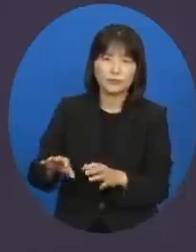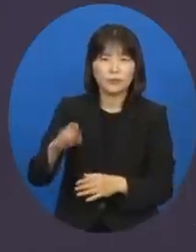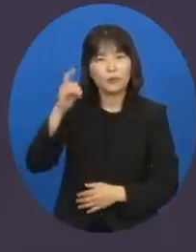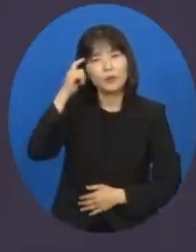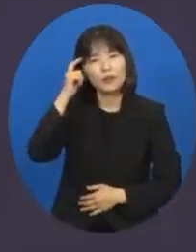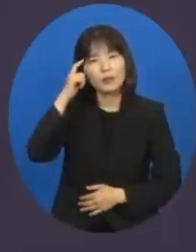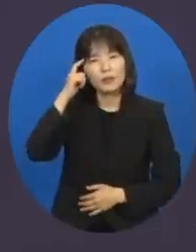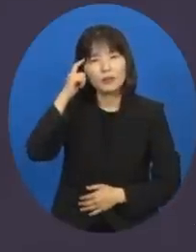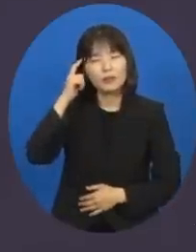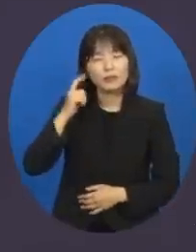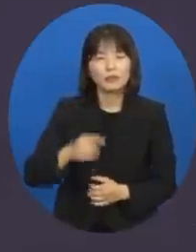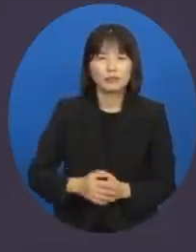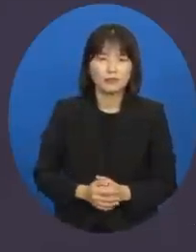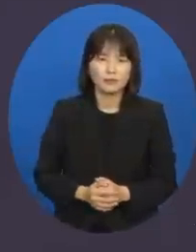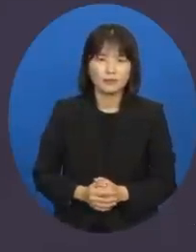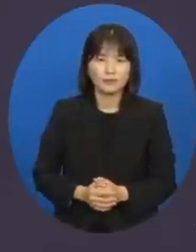그럴까?